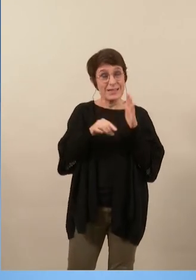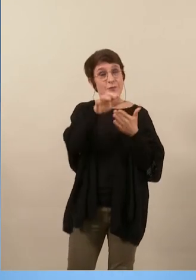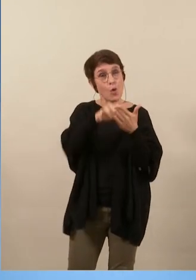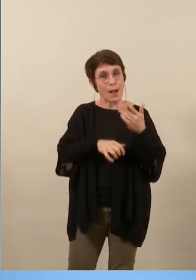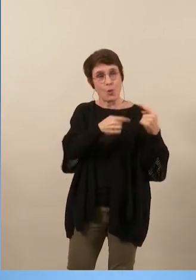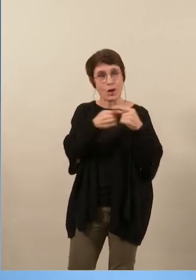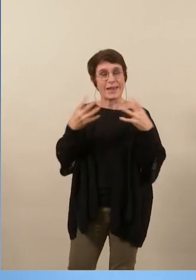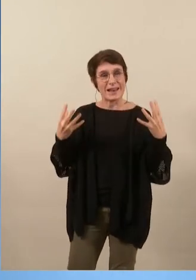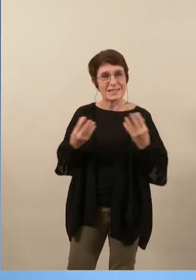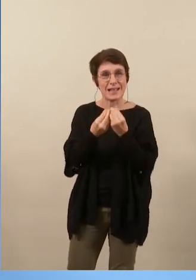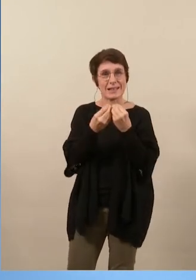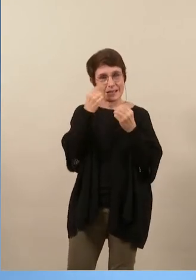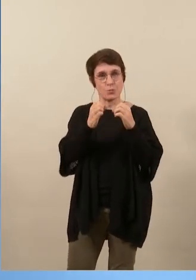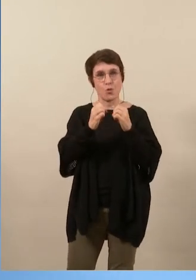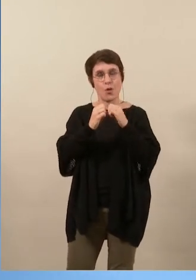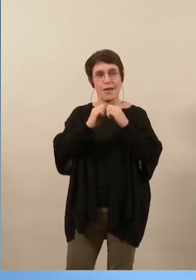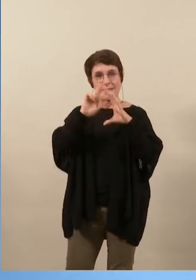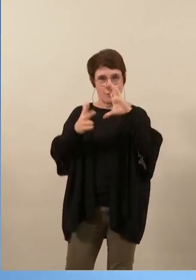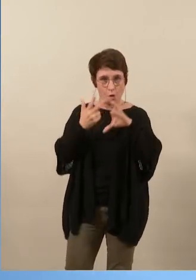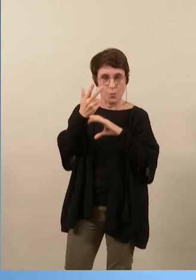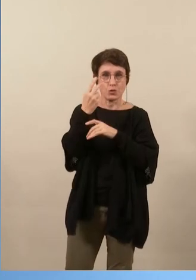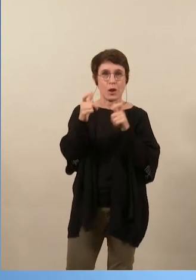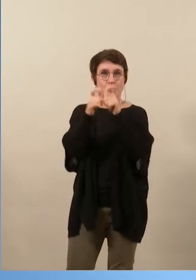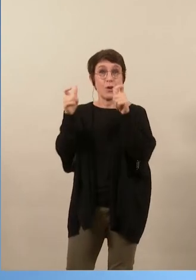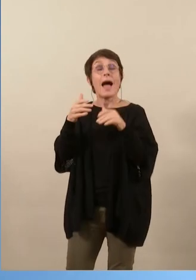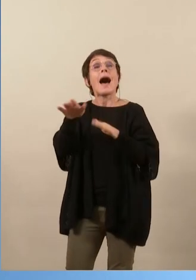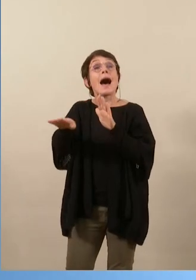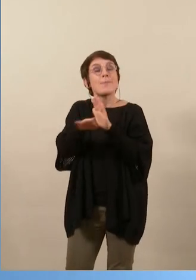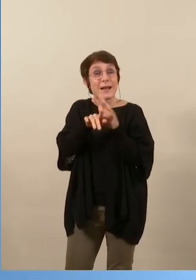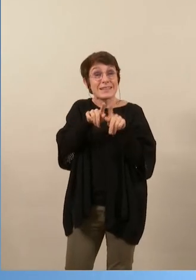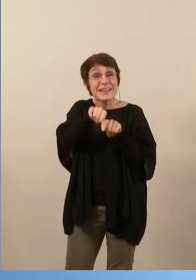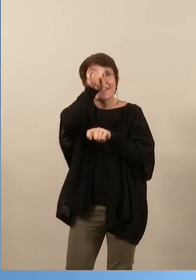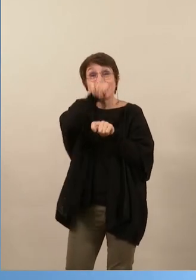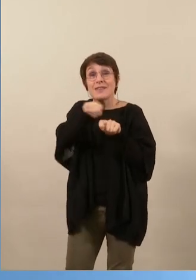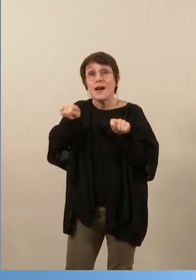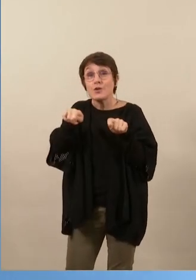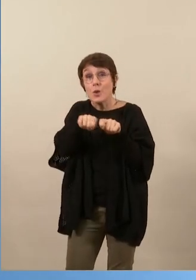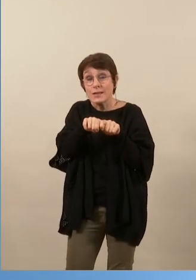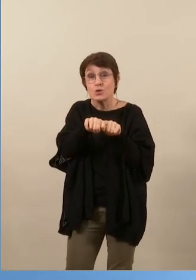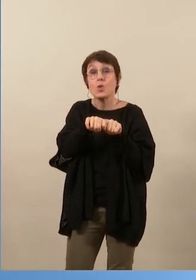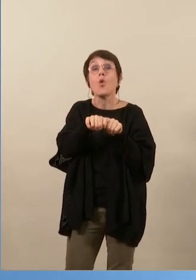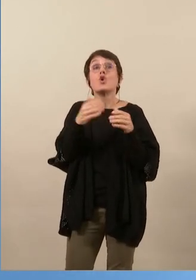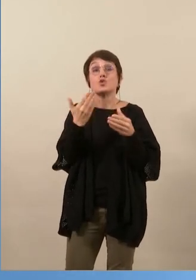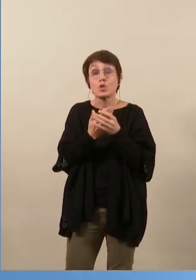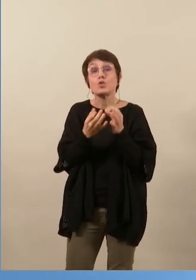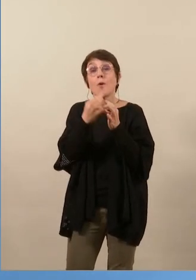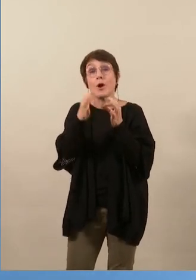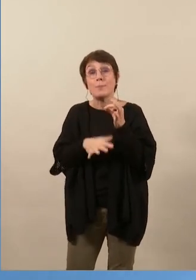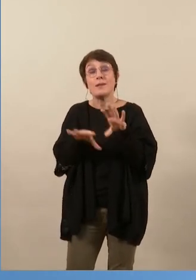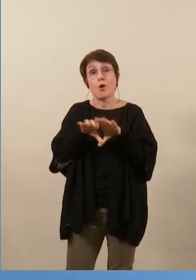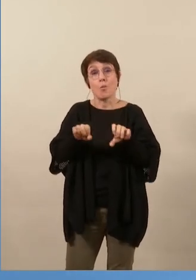situation en matière de développement durable de la collectivité à partir des évaluations documents et bilan produit par la